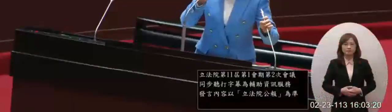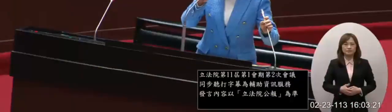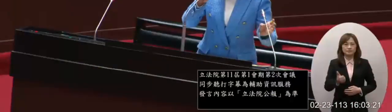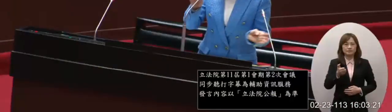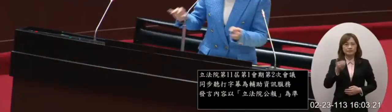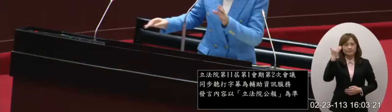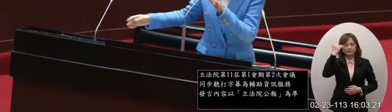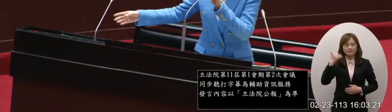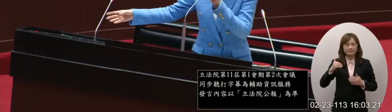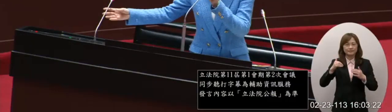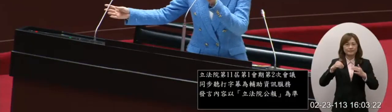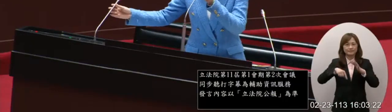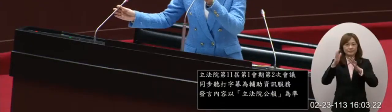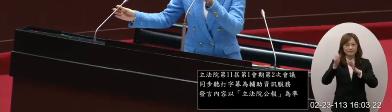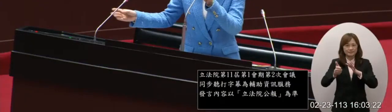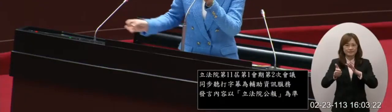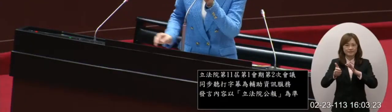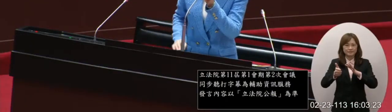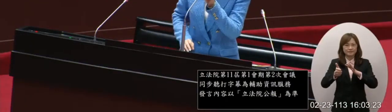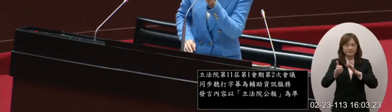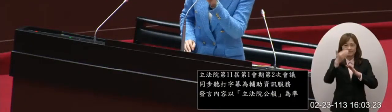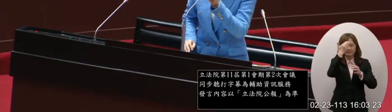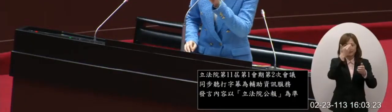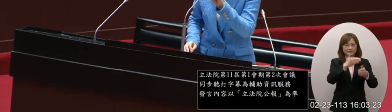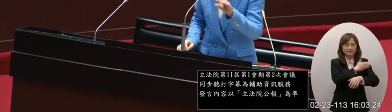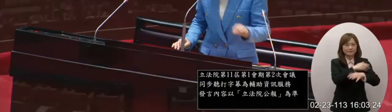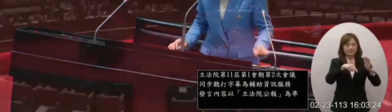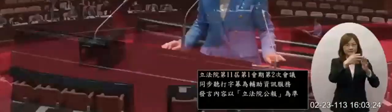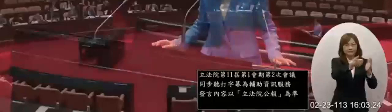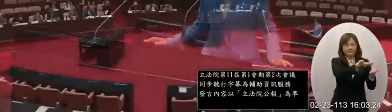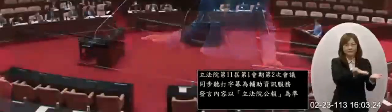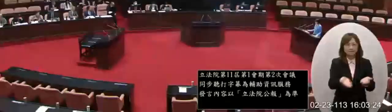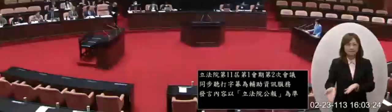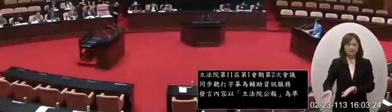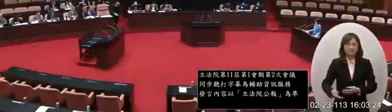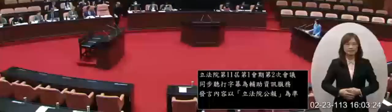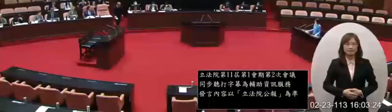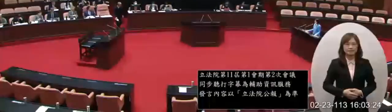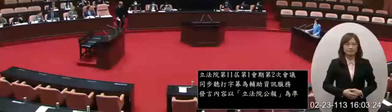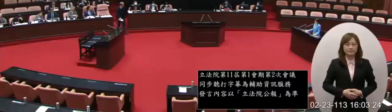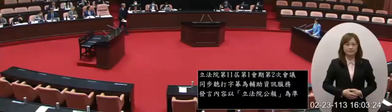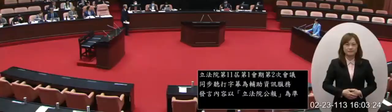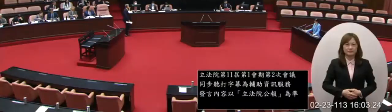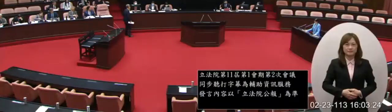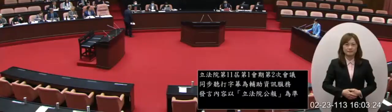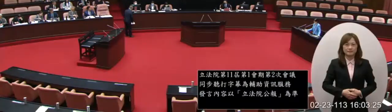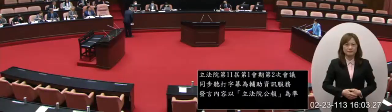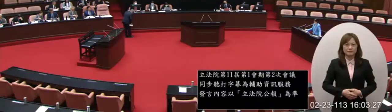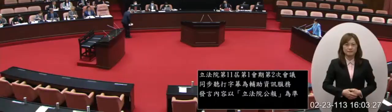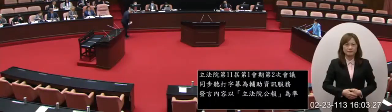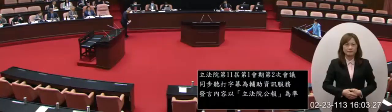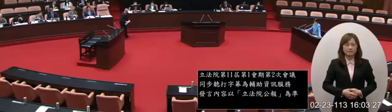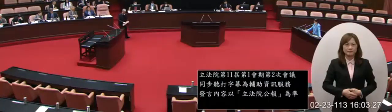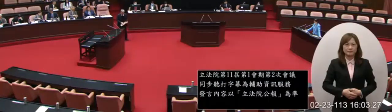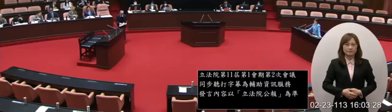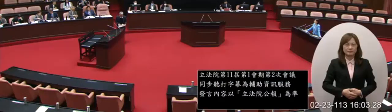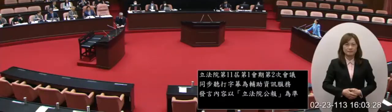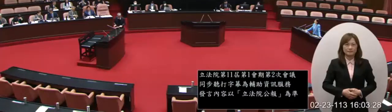谢谢韩院长，是不是我们可以请陈院长上台？ 请陈院长备询。